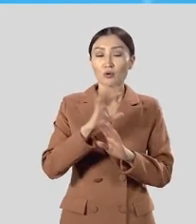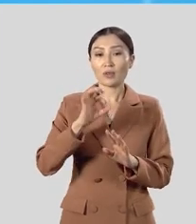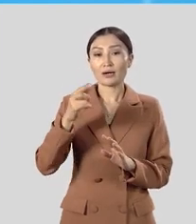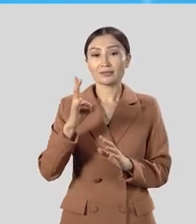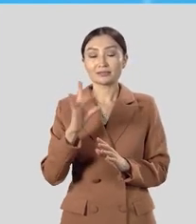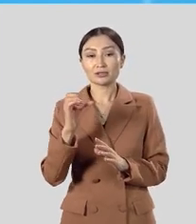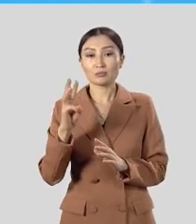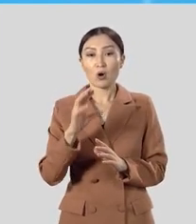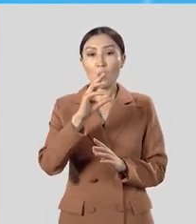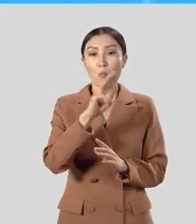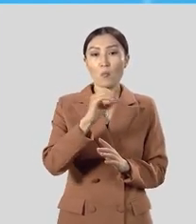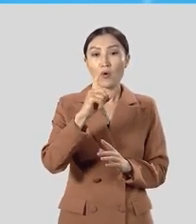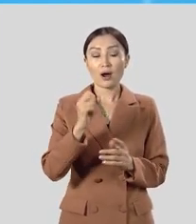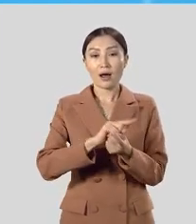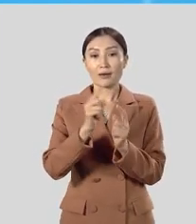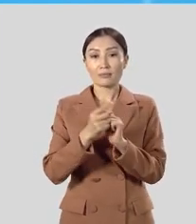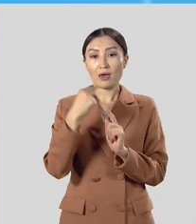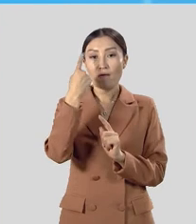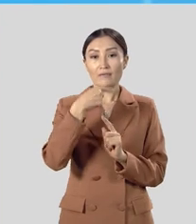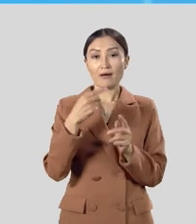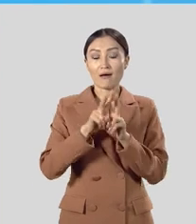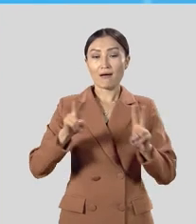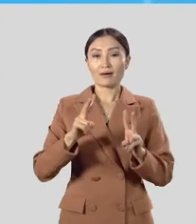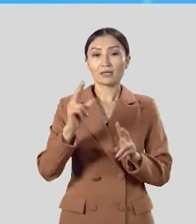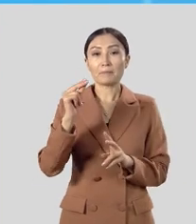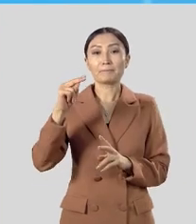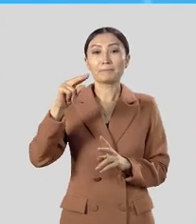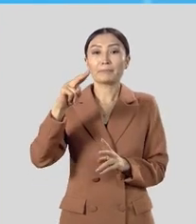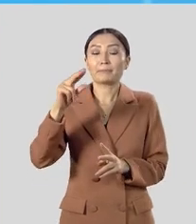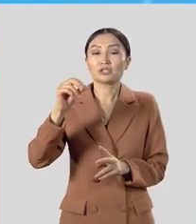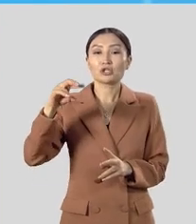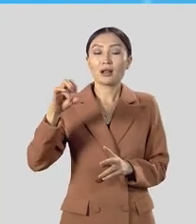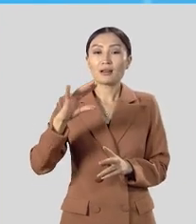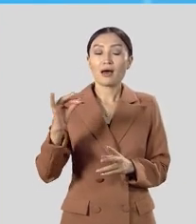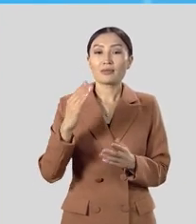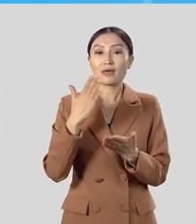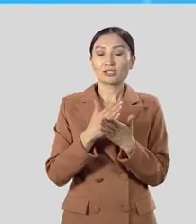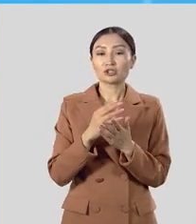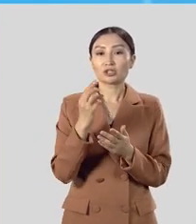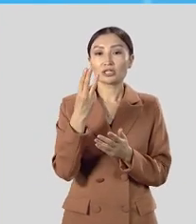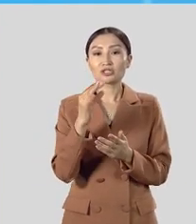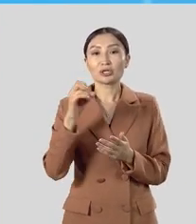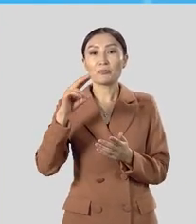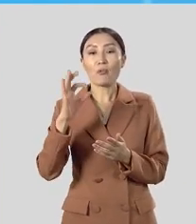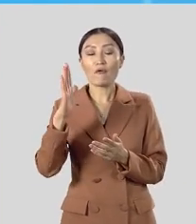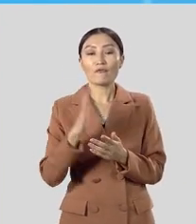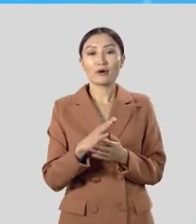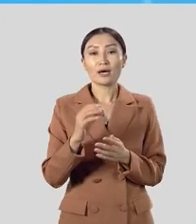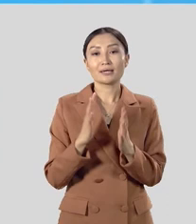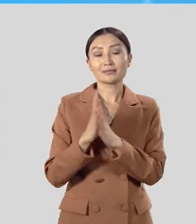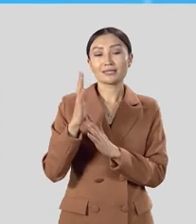организмов, например, муха, имеющая внешний вид пчелы. Наличие шипов у растений, например, барбарис,